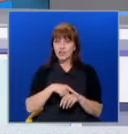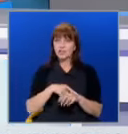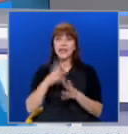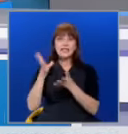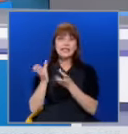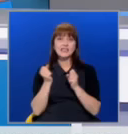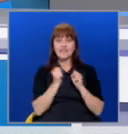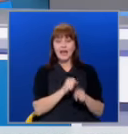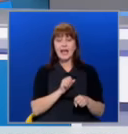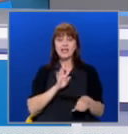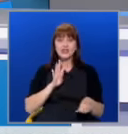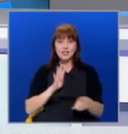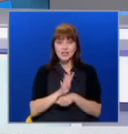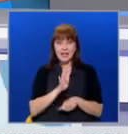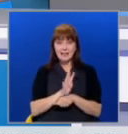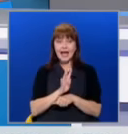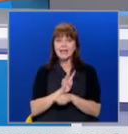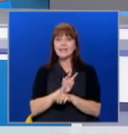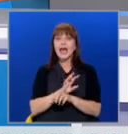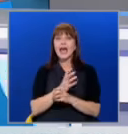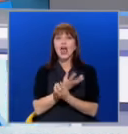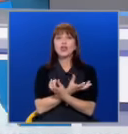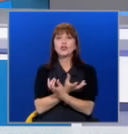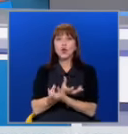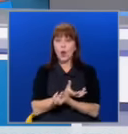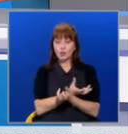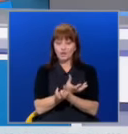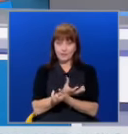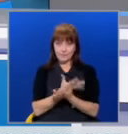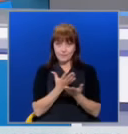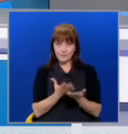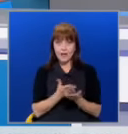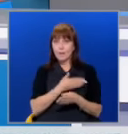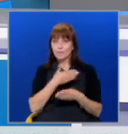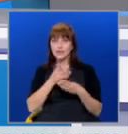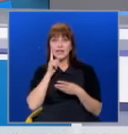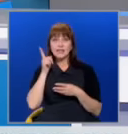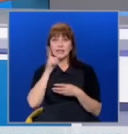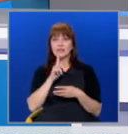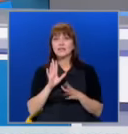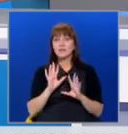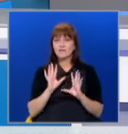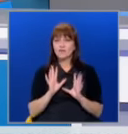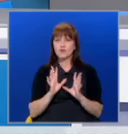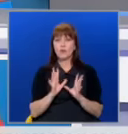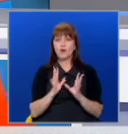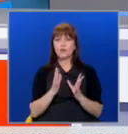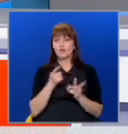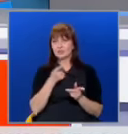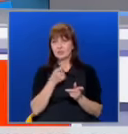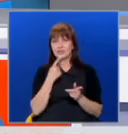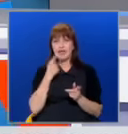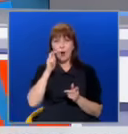14 украински безпилотни машини. Киев не е коментирал нападението. Последните дни са били особено плодотворни